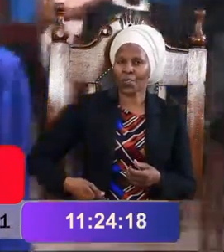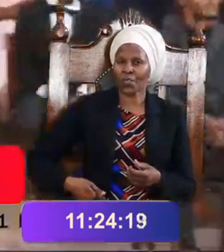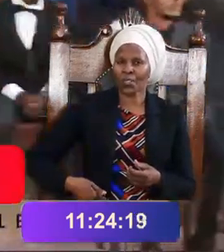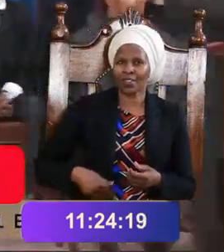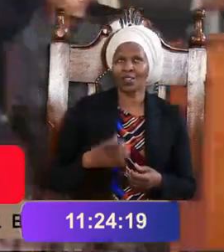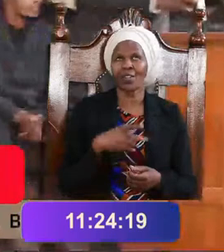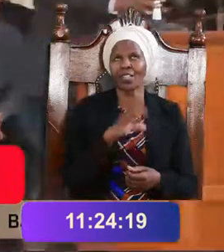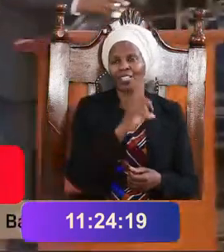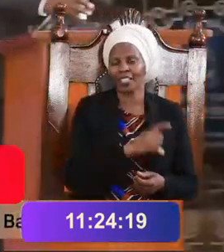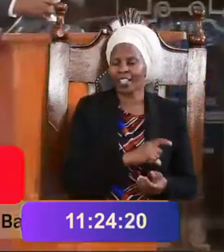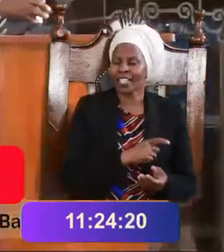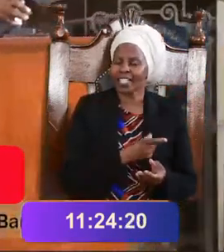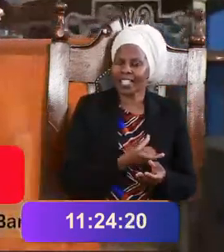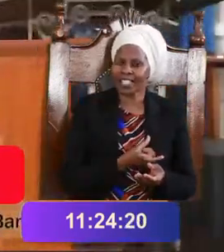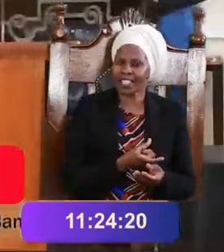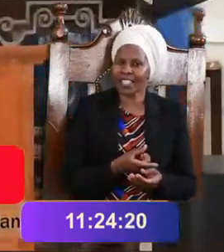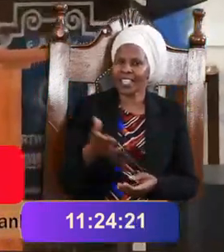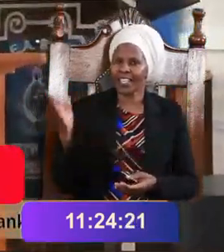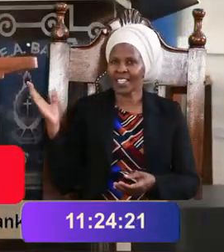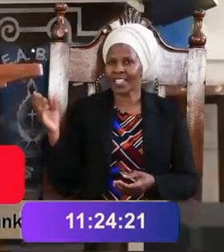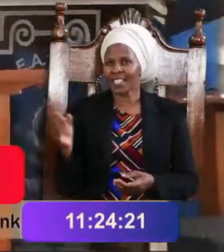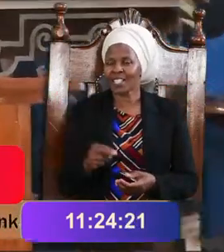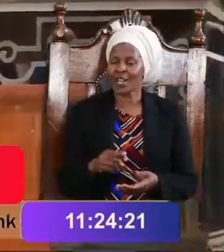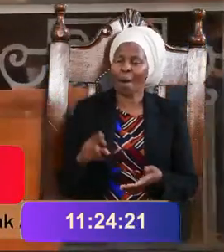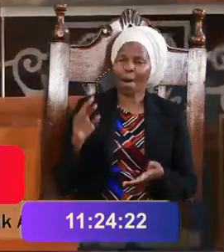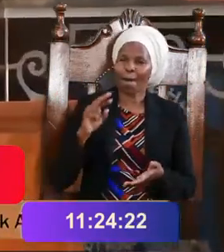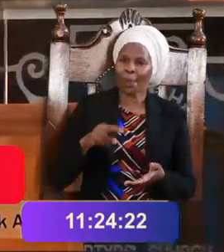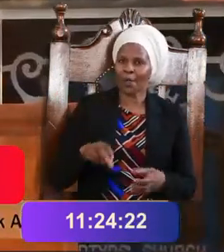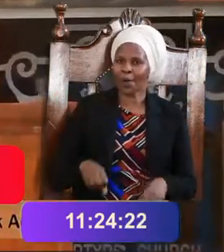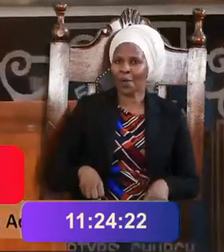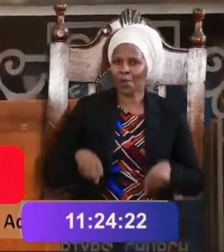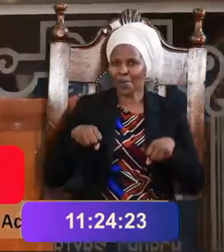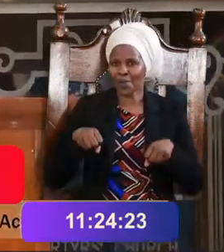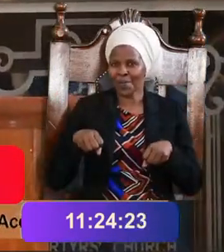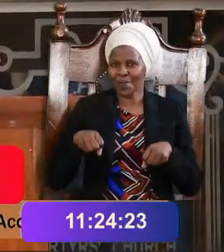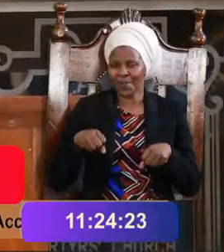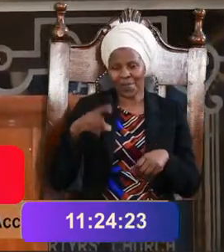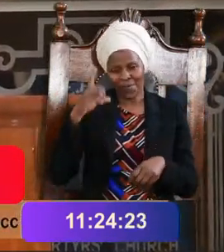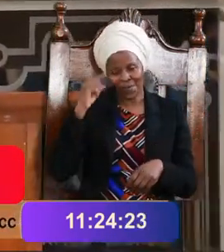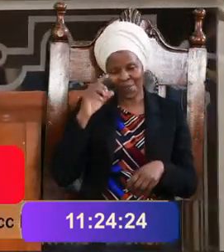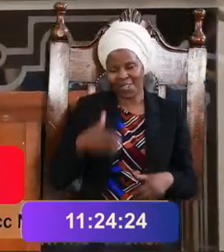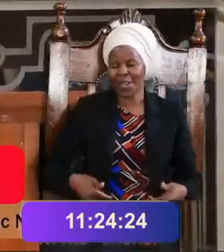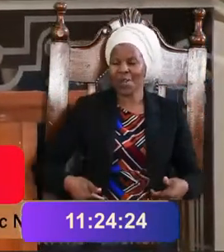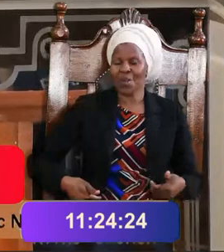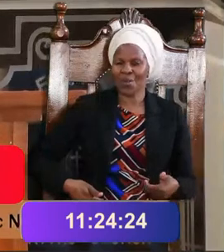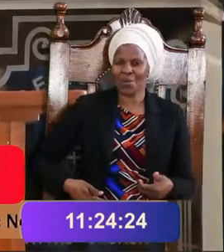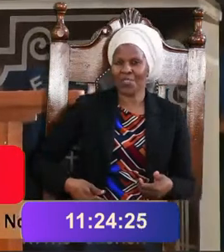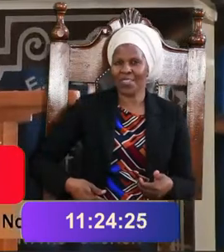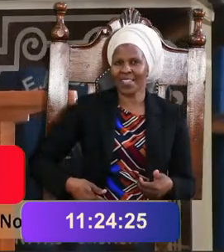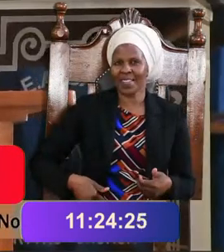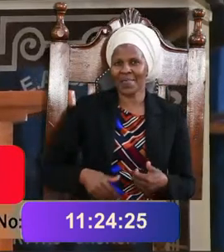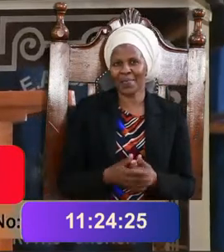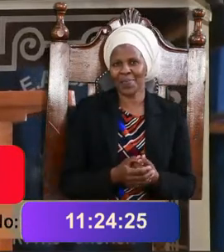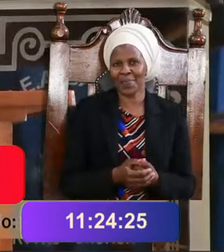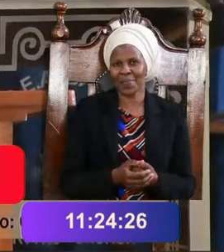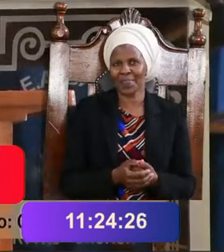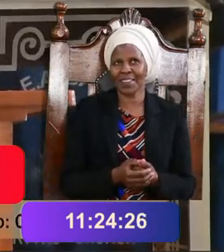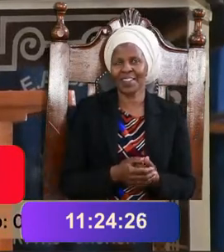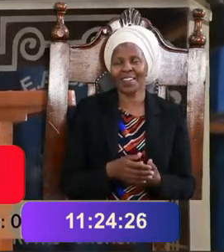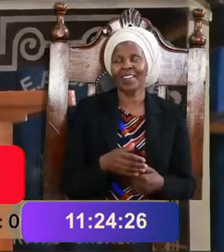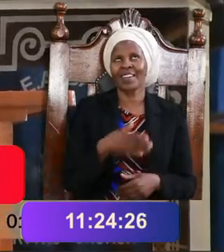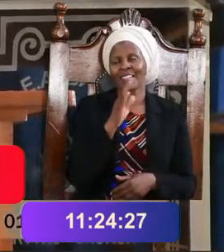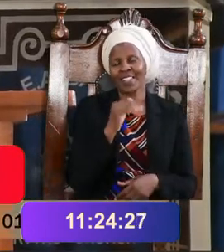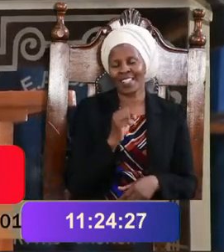Mungu mimi ndiye patron wao. Sijui patron kwa Kiswahili ni kusema nini, lakini Mungu ni mwema